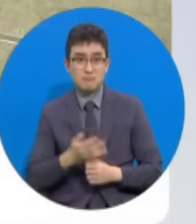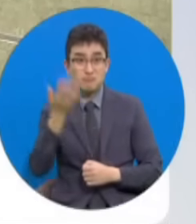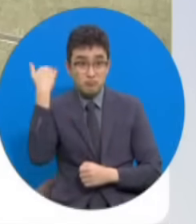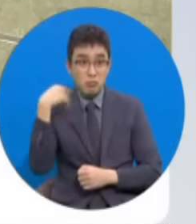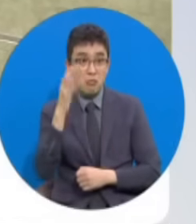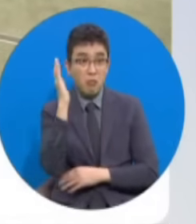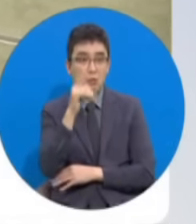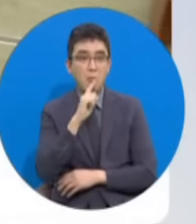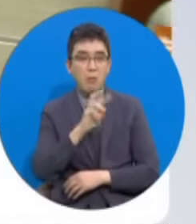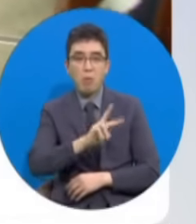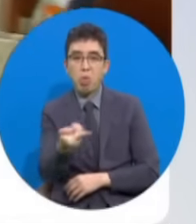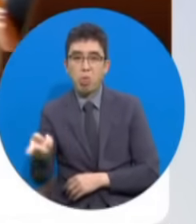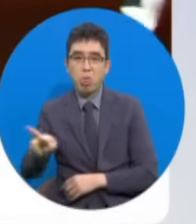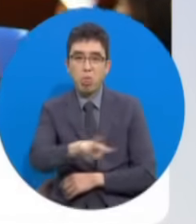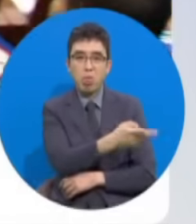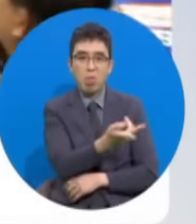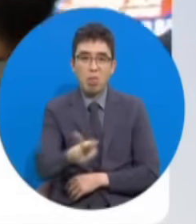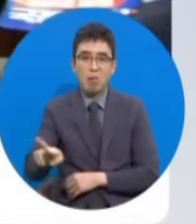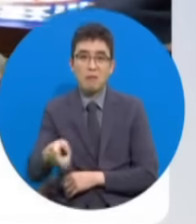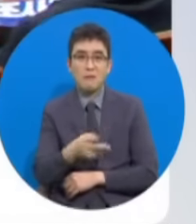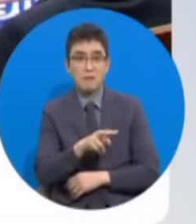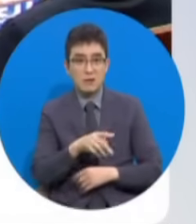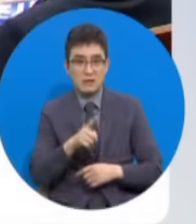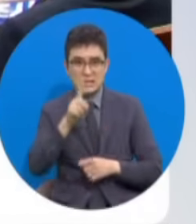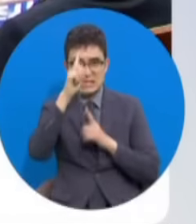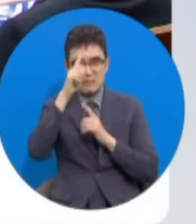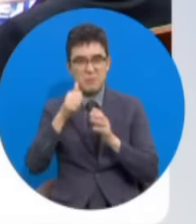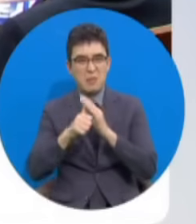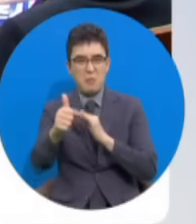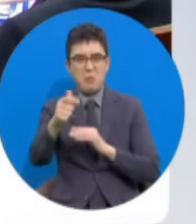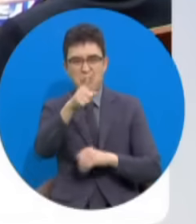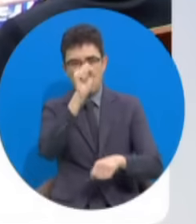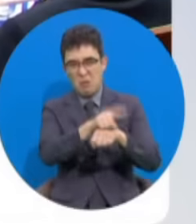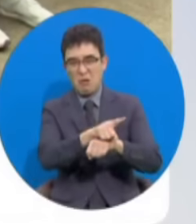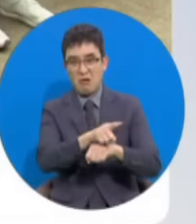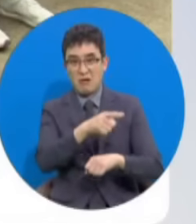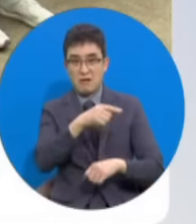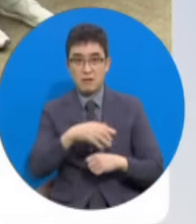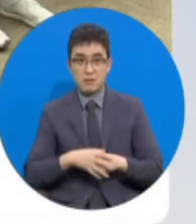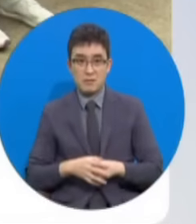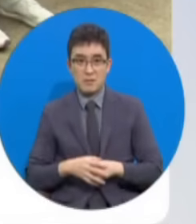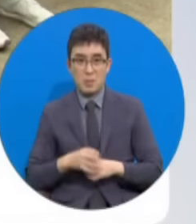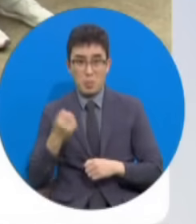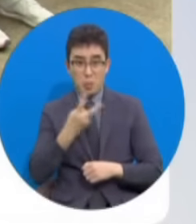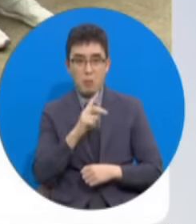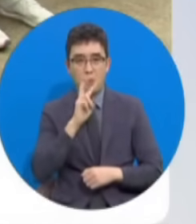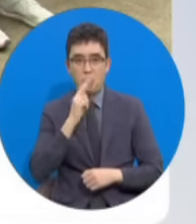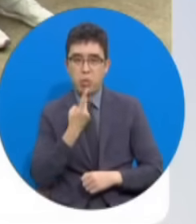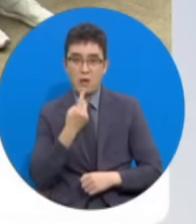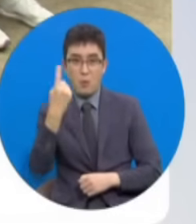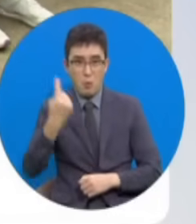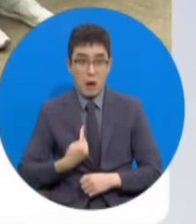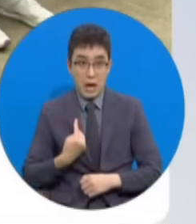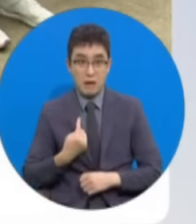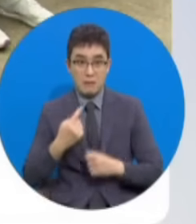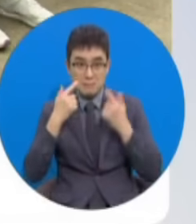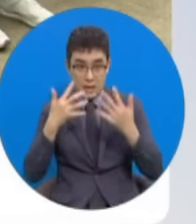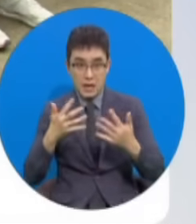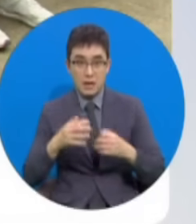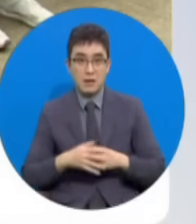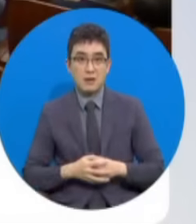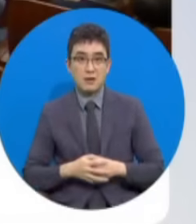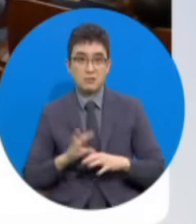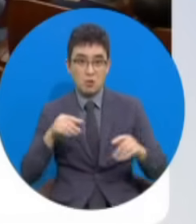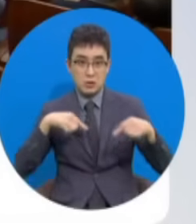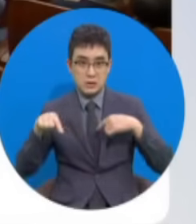얘기했다가 말을 바꿨고 늘 얘기했다 말을 바꾸는 게 이재명 대표의 특징이니 이번에 또 얘기하고 말 바꿀 게 분명하다라고 이야기를 했는데 이런